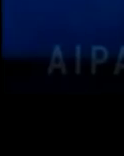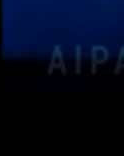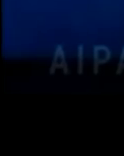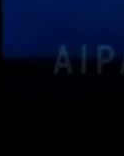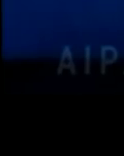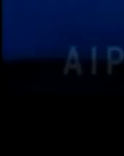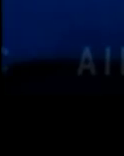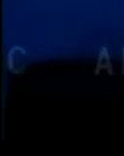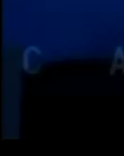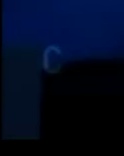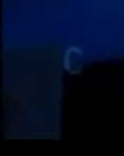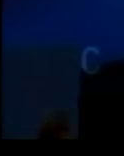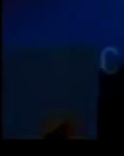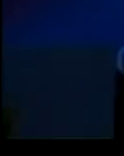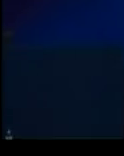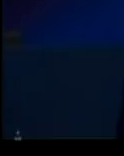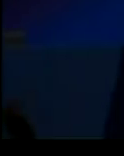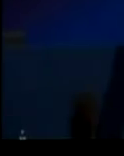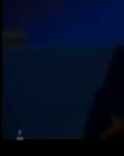Good to see you.